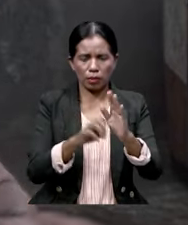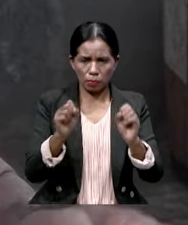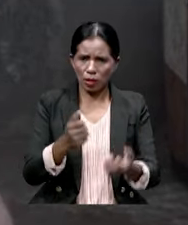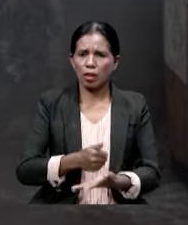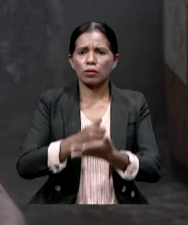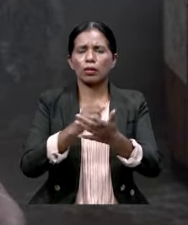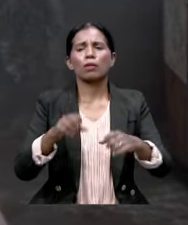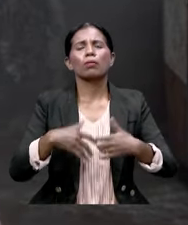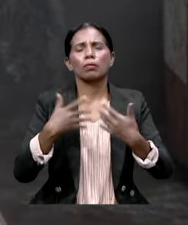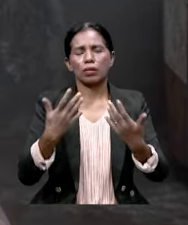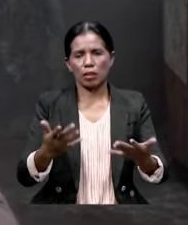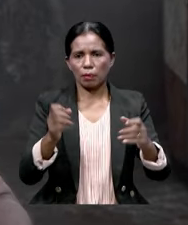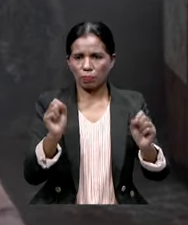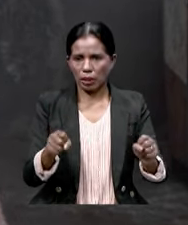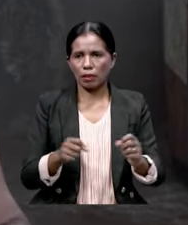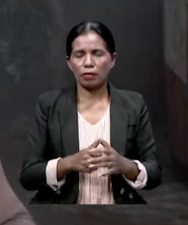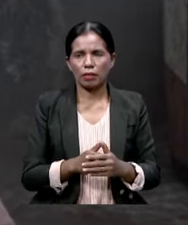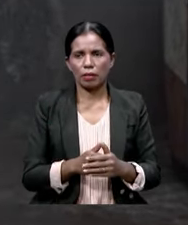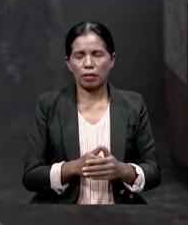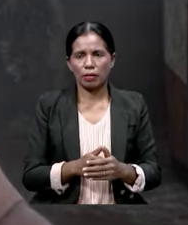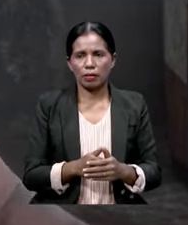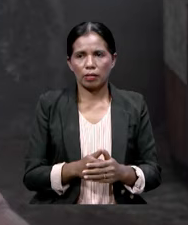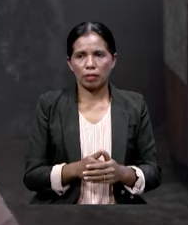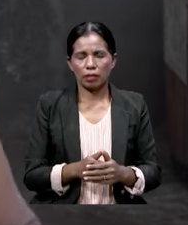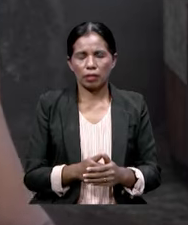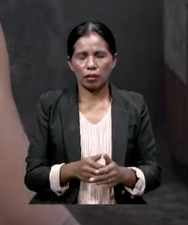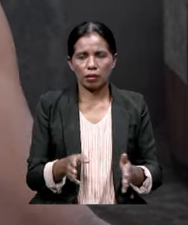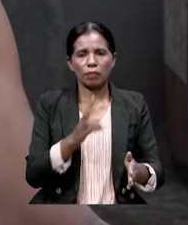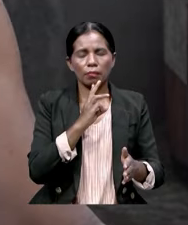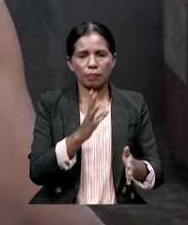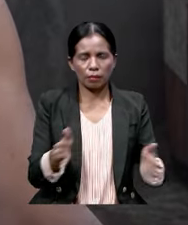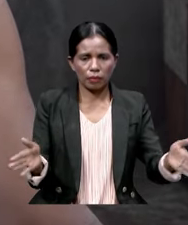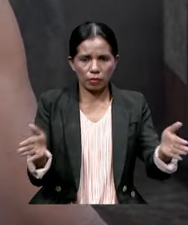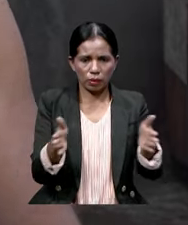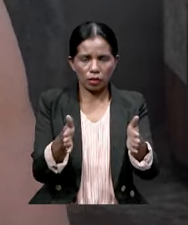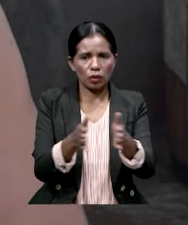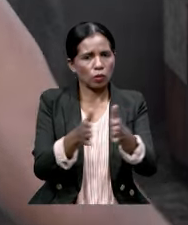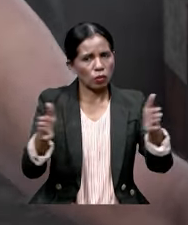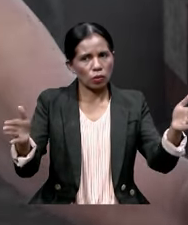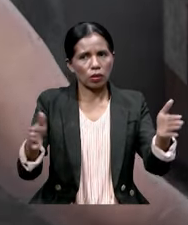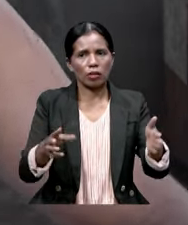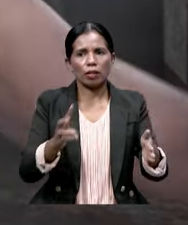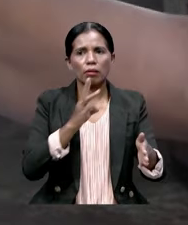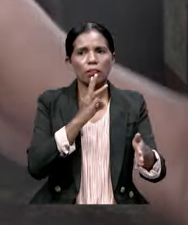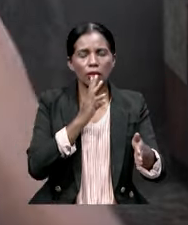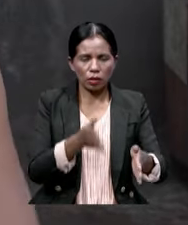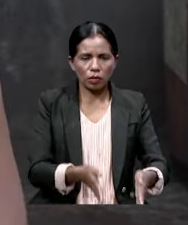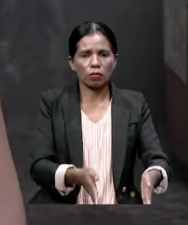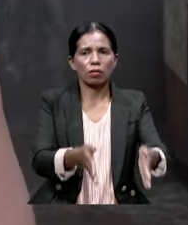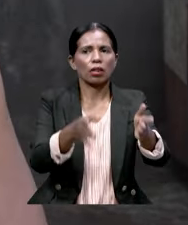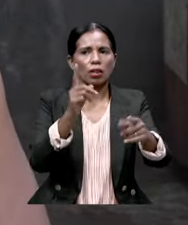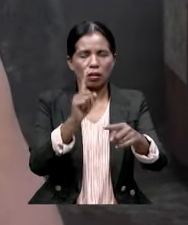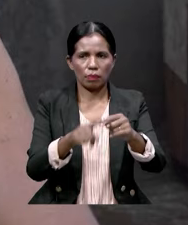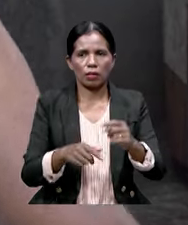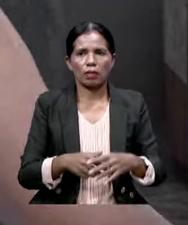insa perlu minus be valeta sirane halon ini ya spasio ne luang itu ang atau be ne tu ne ne labele